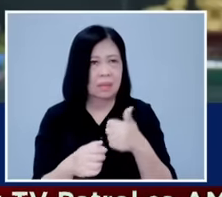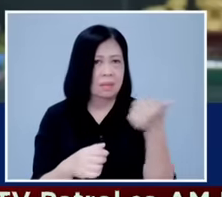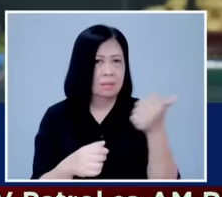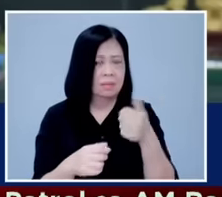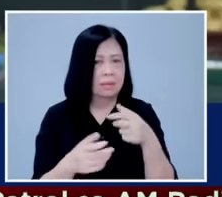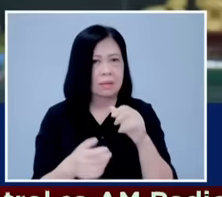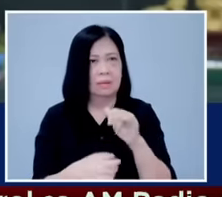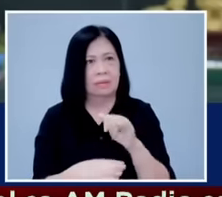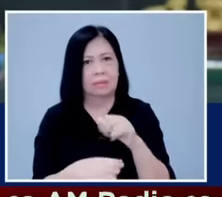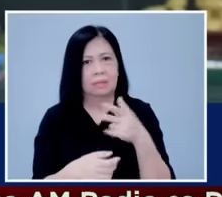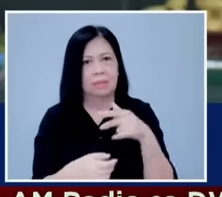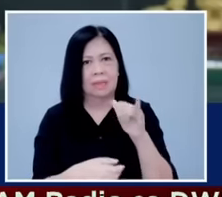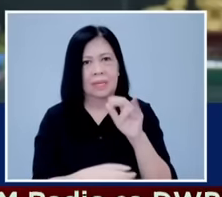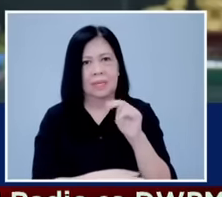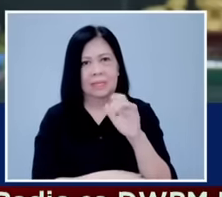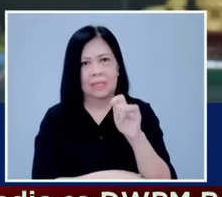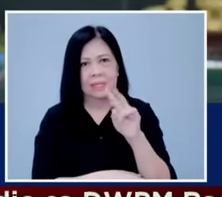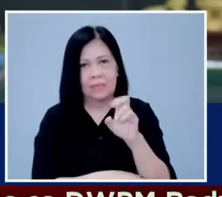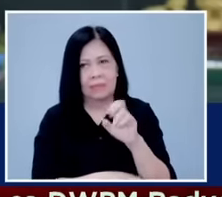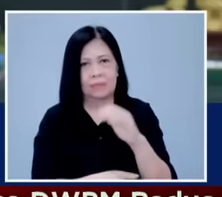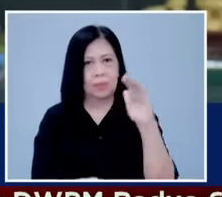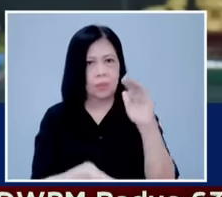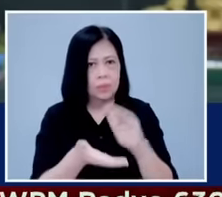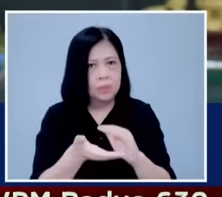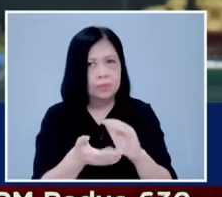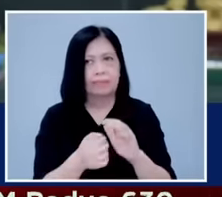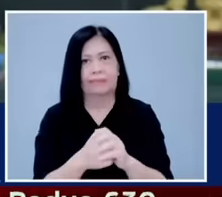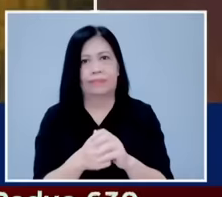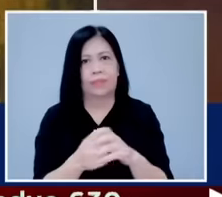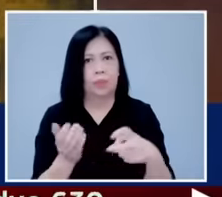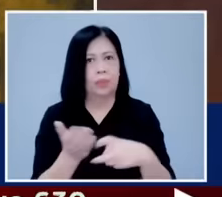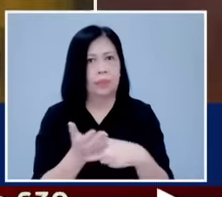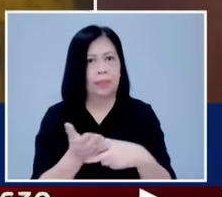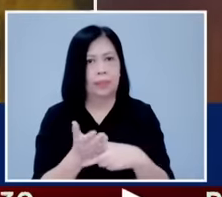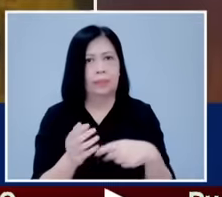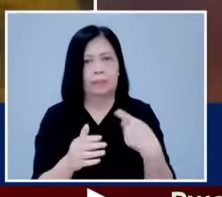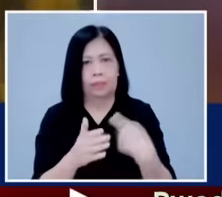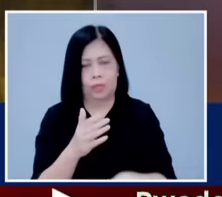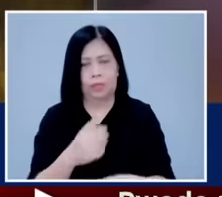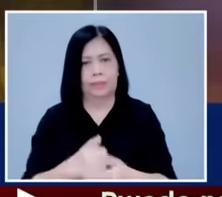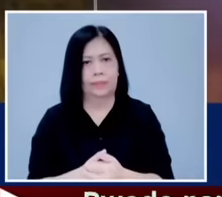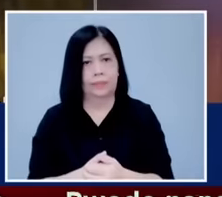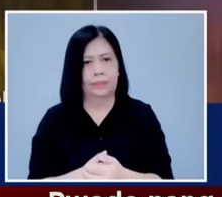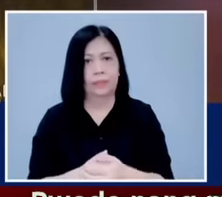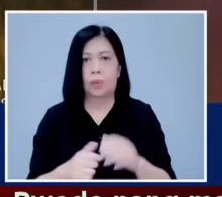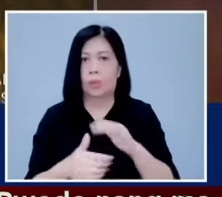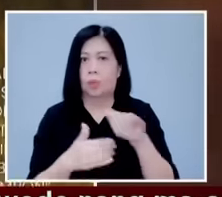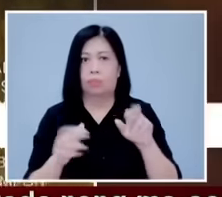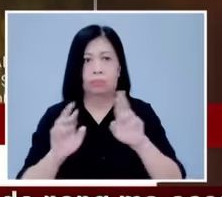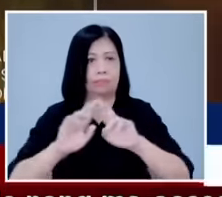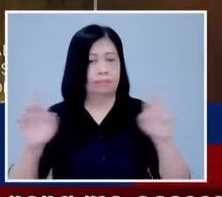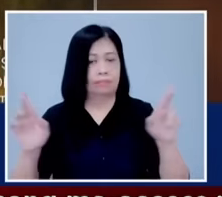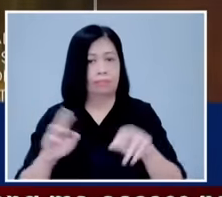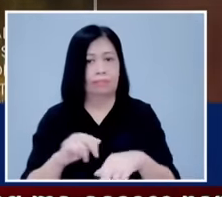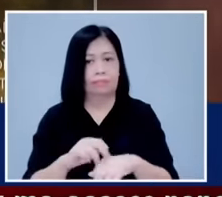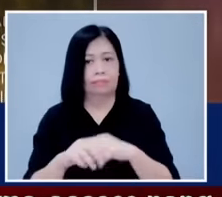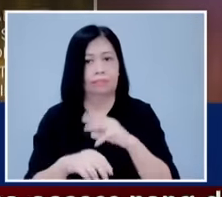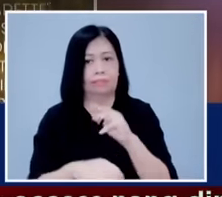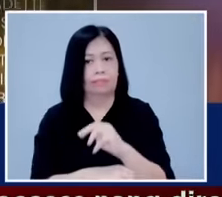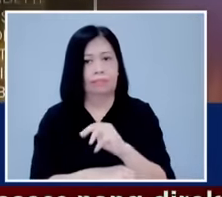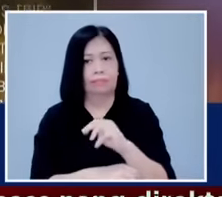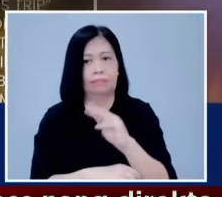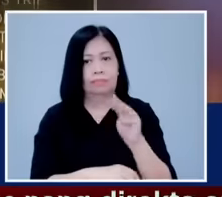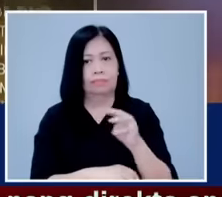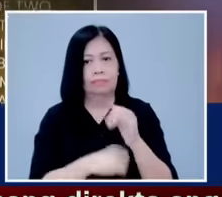incentives para po mababaan yung ticket price. Samantala, all systems go na ang Manila International Film